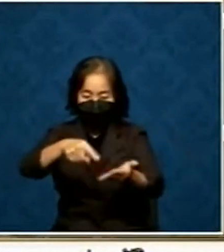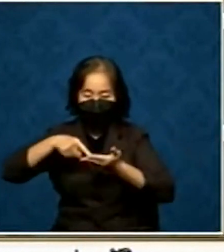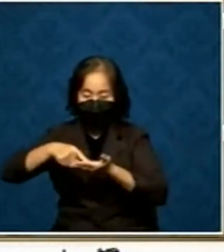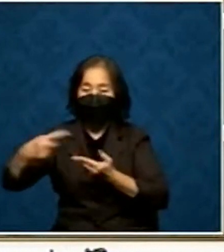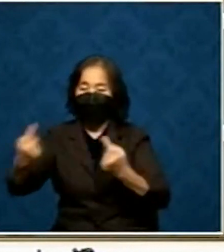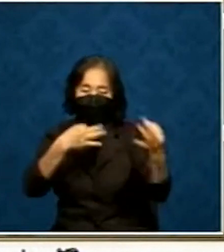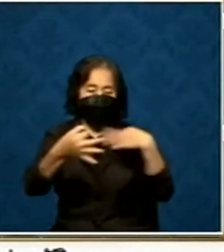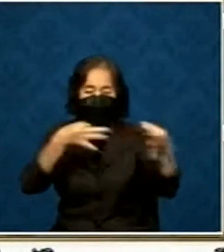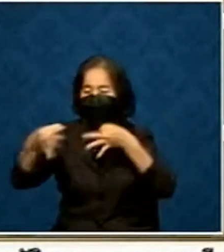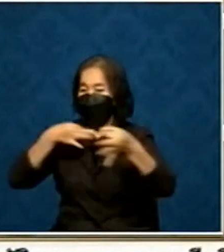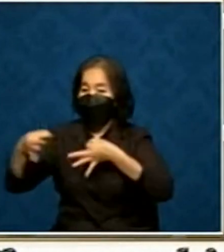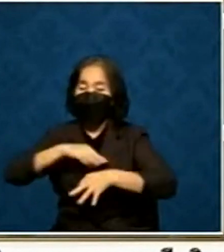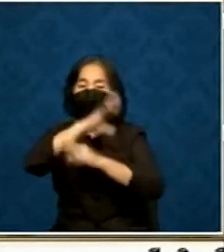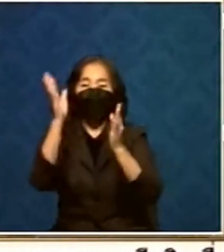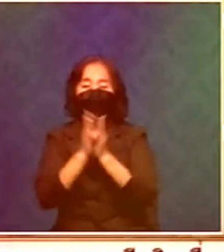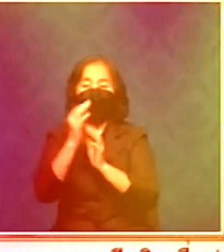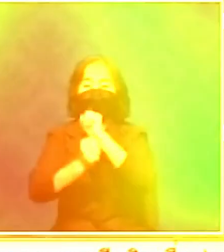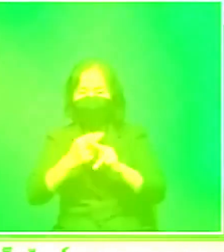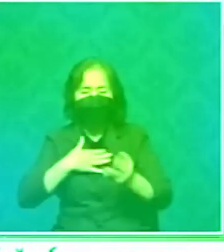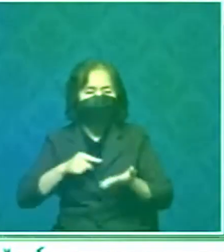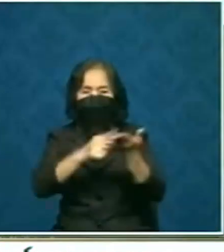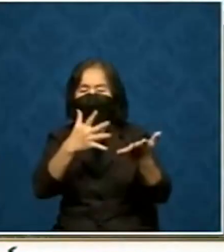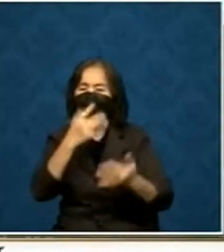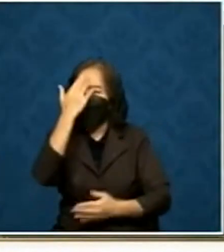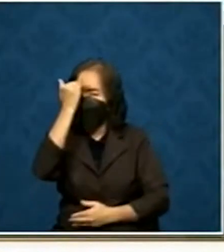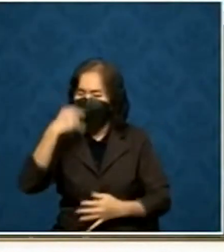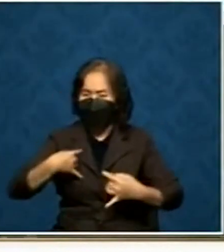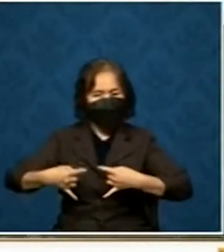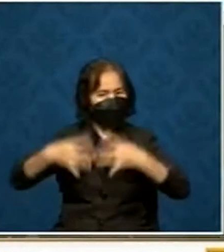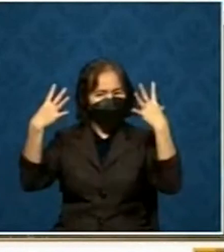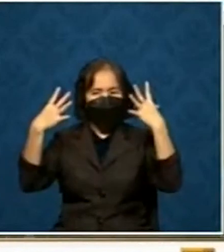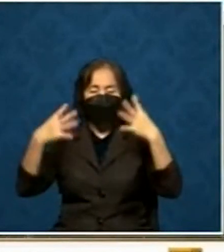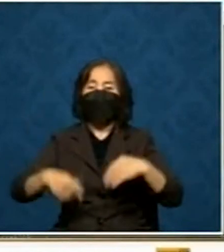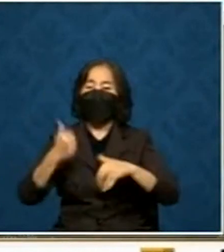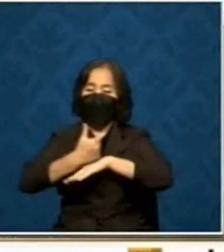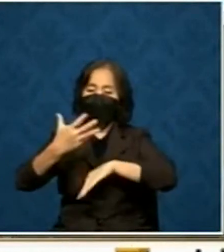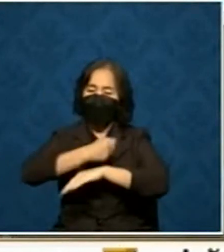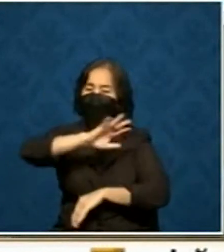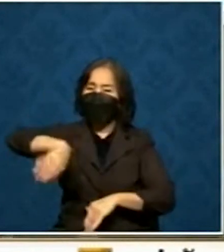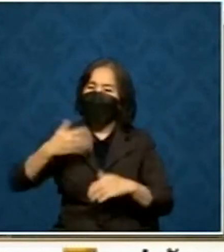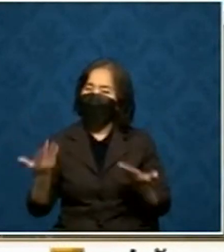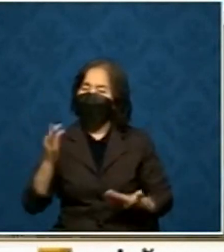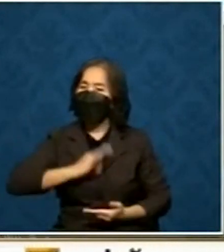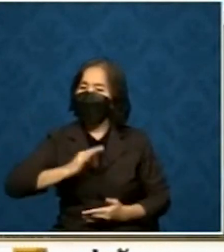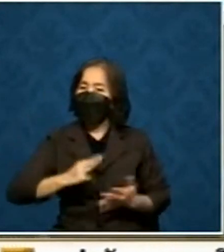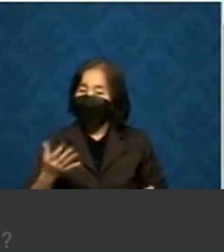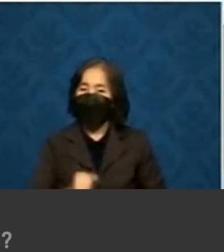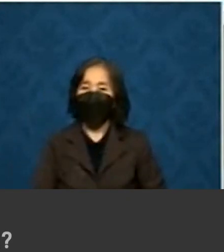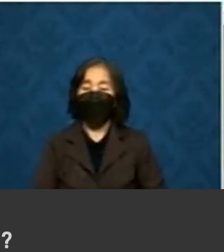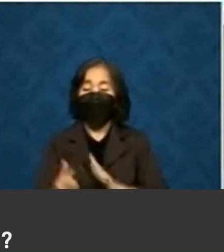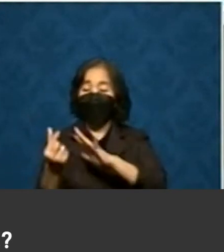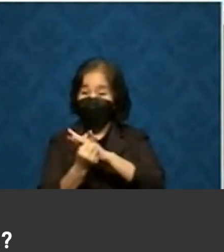จารยการทำงานของประประเด็เริมที่นางอำรัฐ โคประมตรกุลกล่วว่าประประชอถือเพรองคกอรอสระอัดับตน